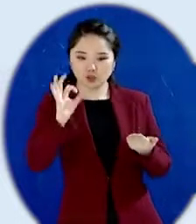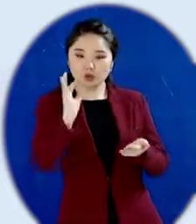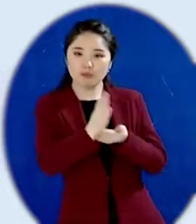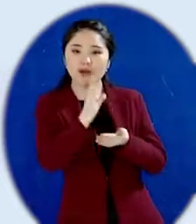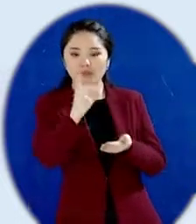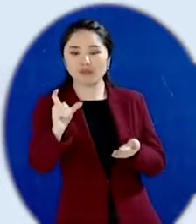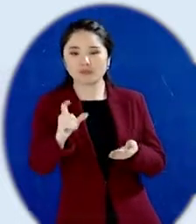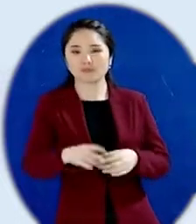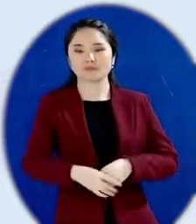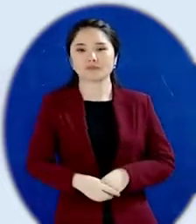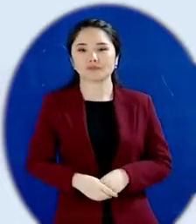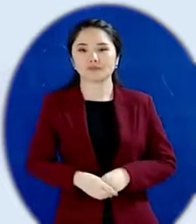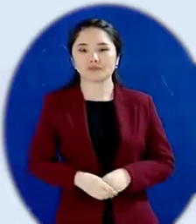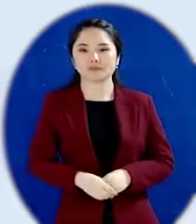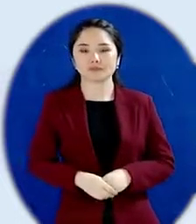нь вэ?